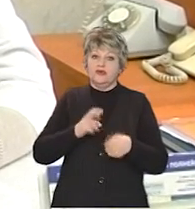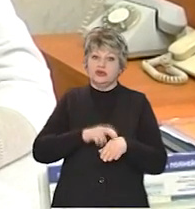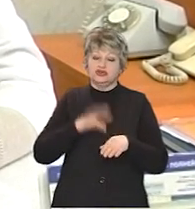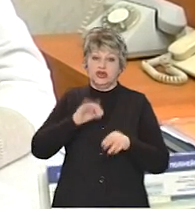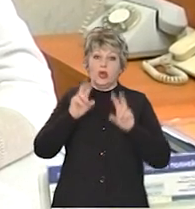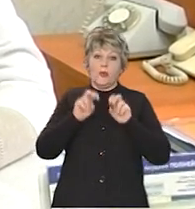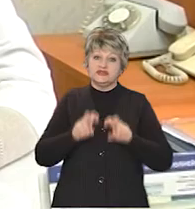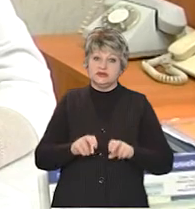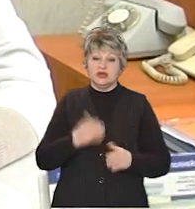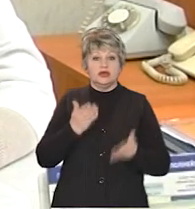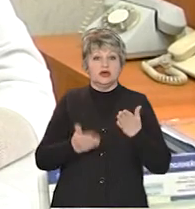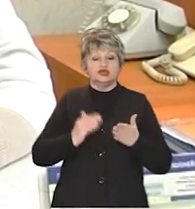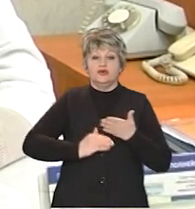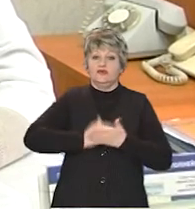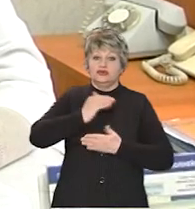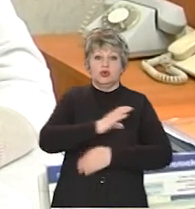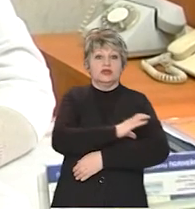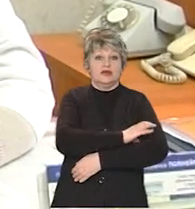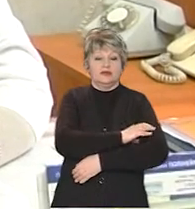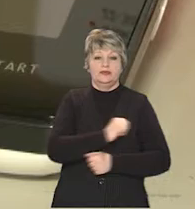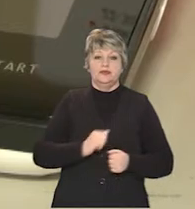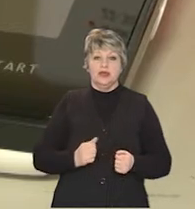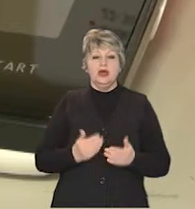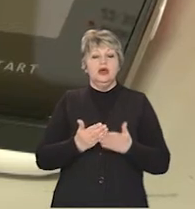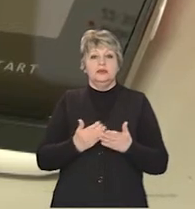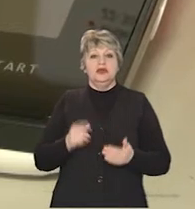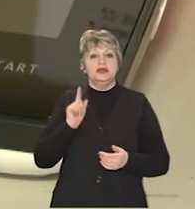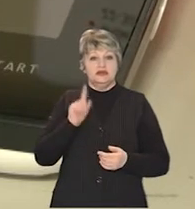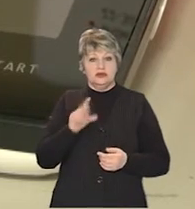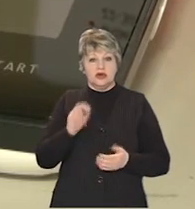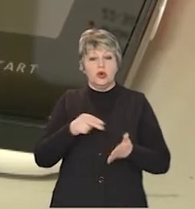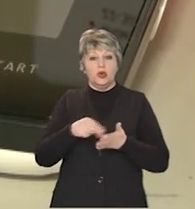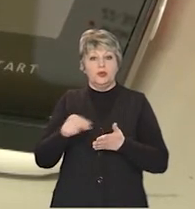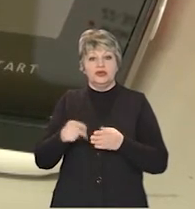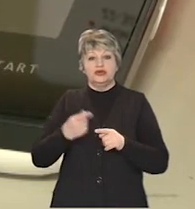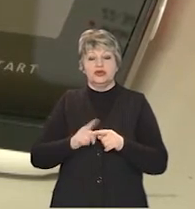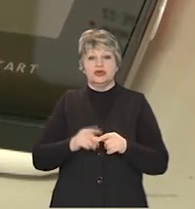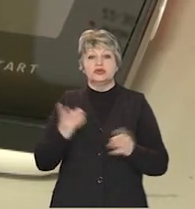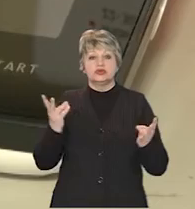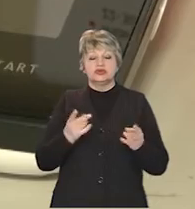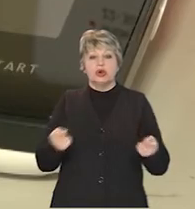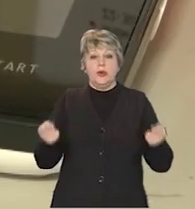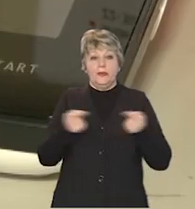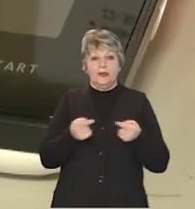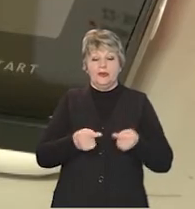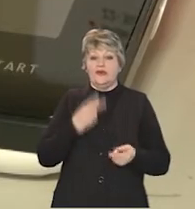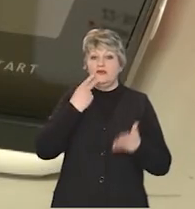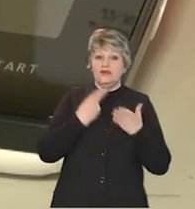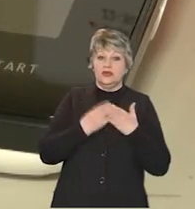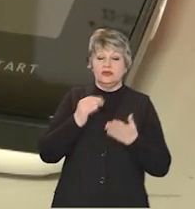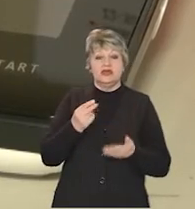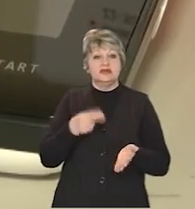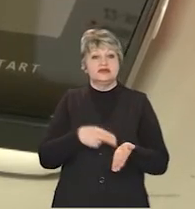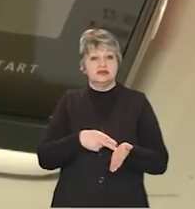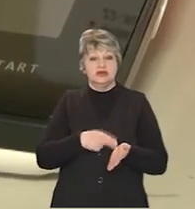рекомендацій лікаря і обстежуватись, якщо підвищений артеріальний тиск. Перед тим, як придбати такий пристрій, необхідно визначитися із його видом